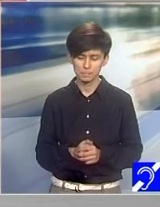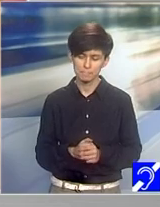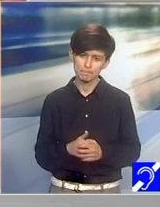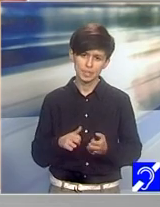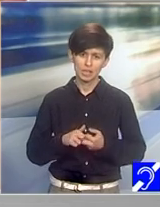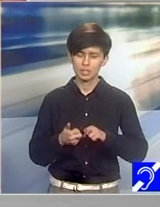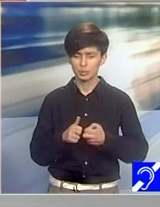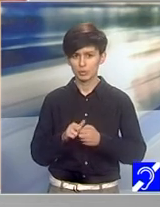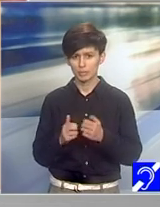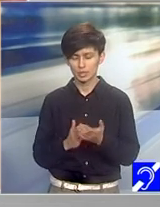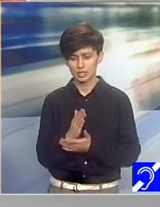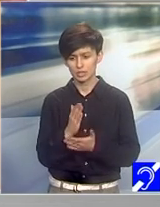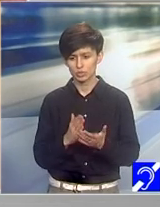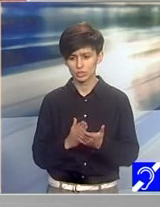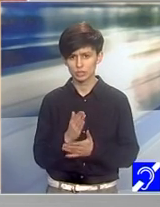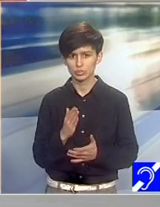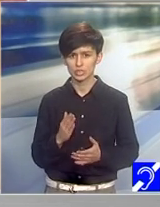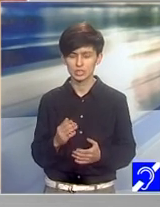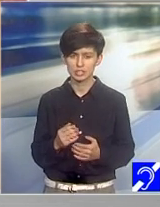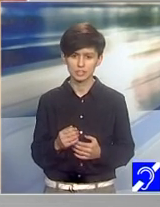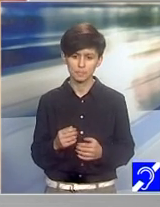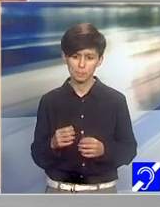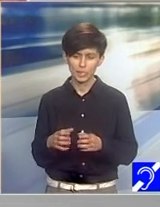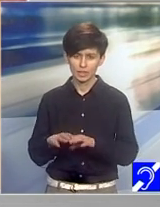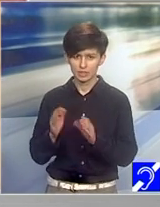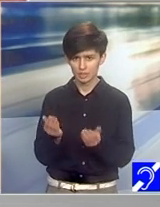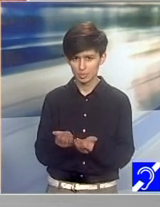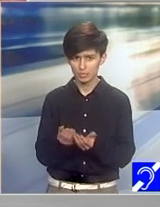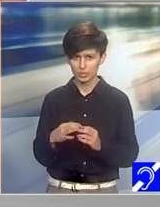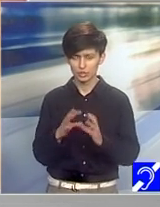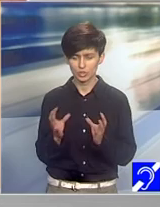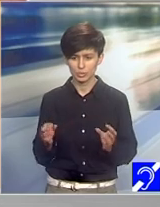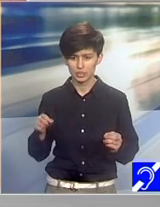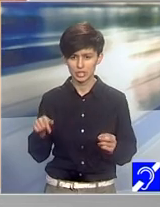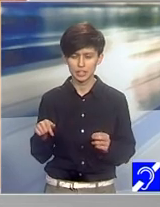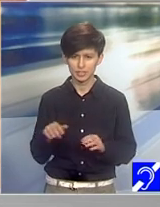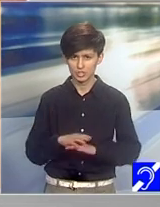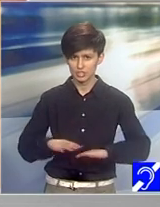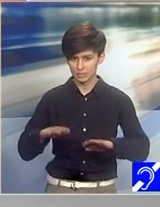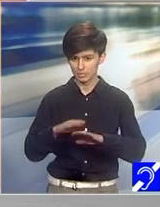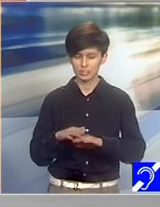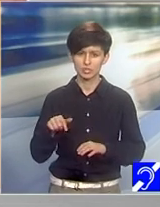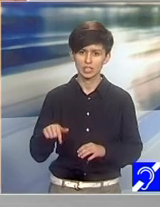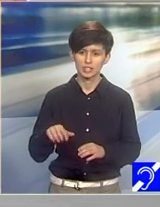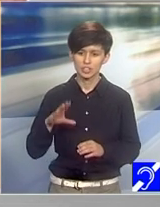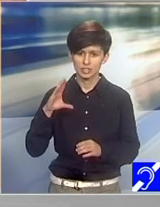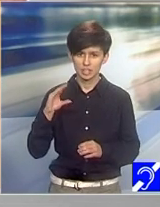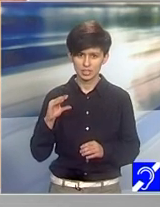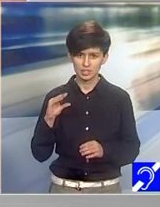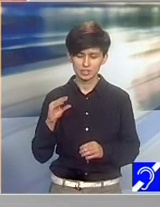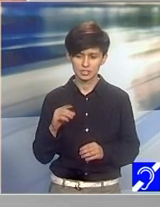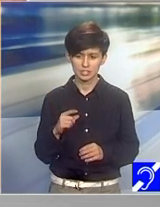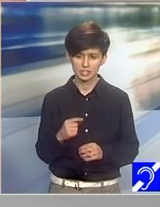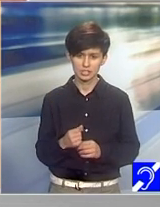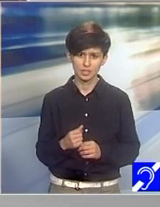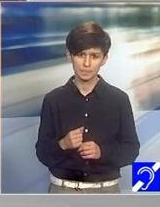problema continuității genezei poporului român în acest spațiu în această sinteză este și controversată,